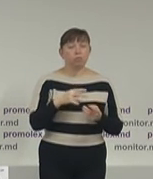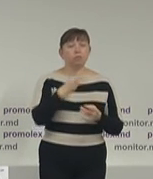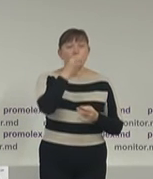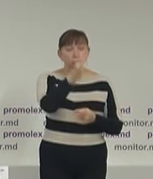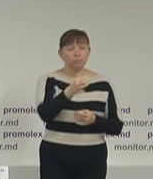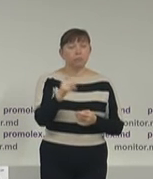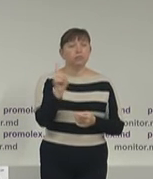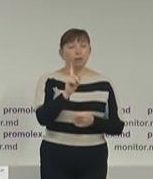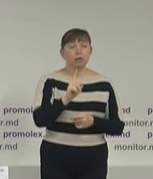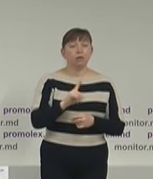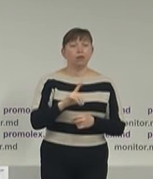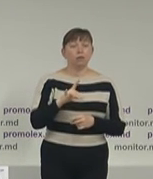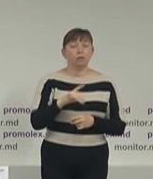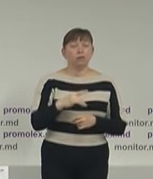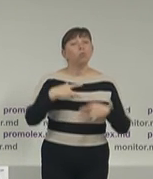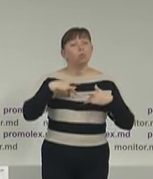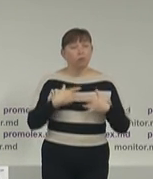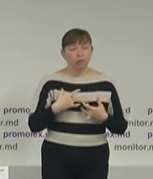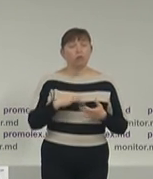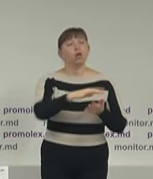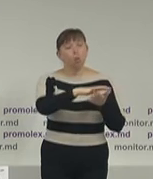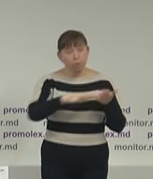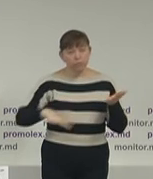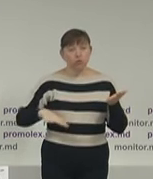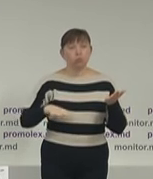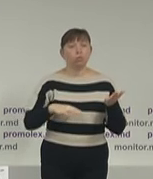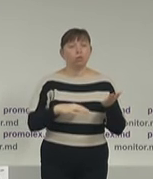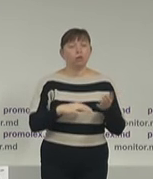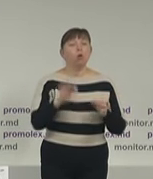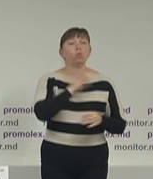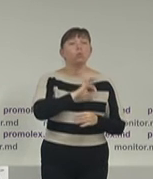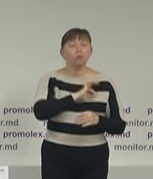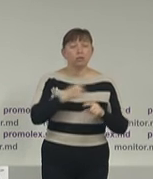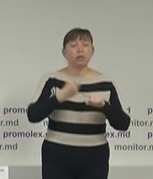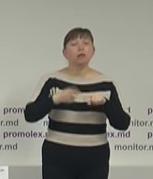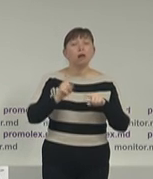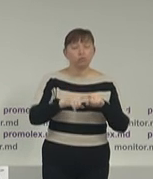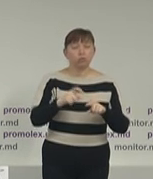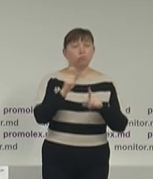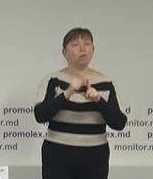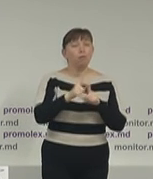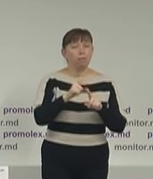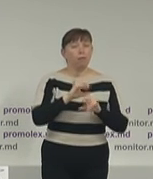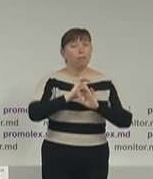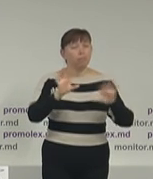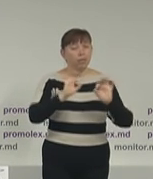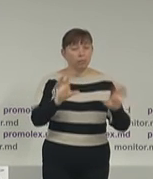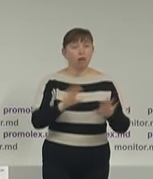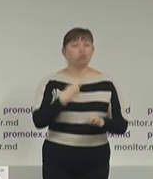atenție la faptul că cu regret continuă utilizarea acestui mesaj